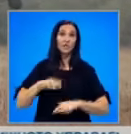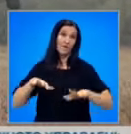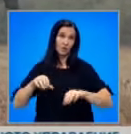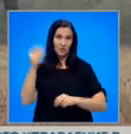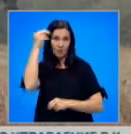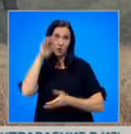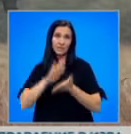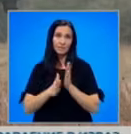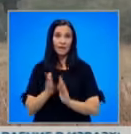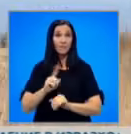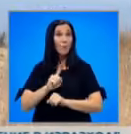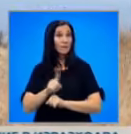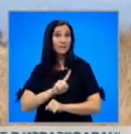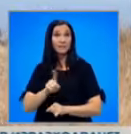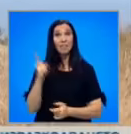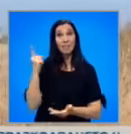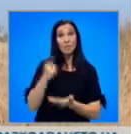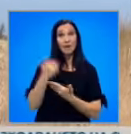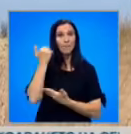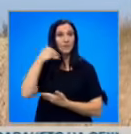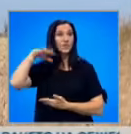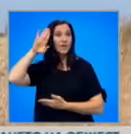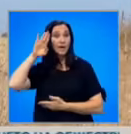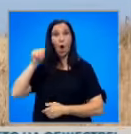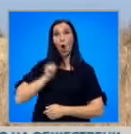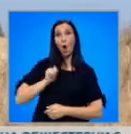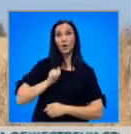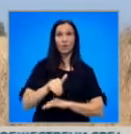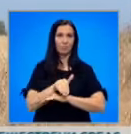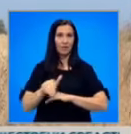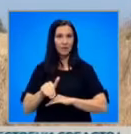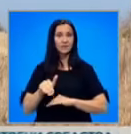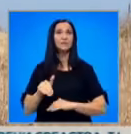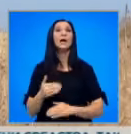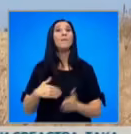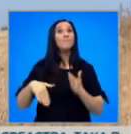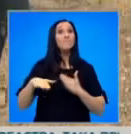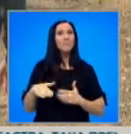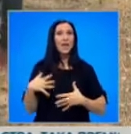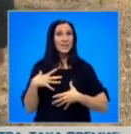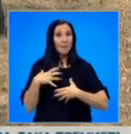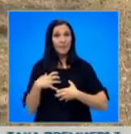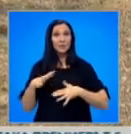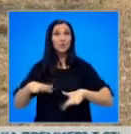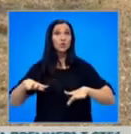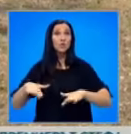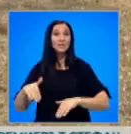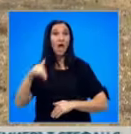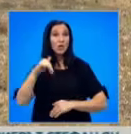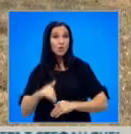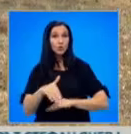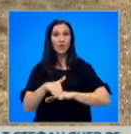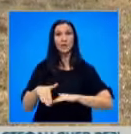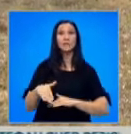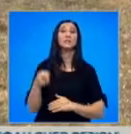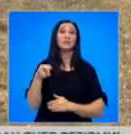справят. Към момента не се налага използването на армията за охрана по границата. Най-напрегната е ситуацията по южната ни граница. Затова